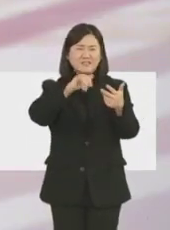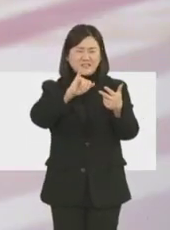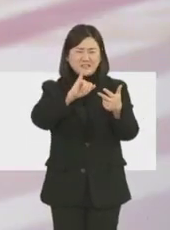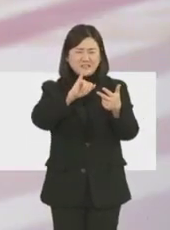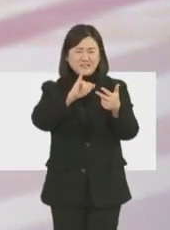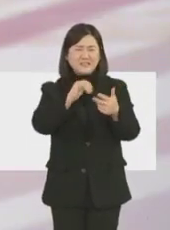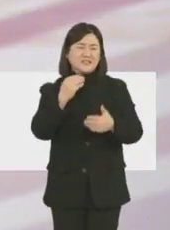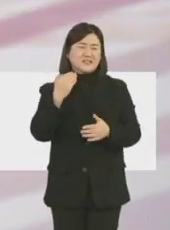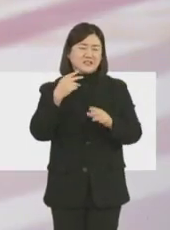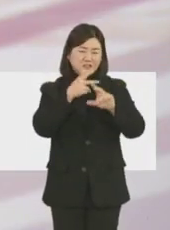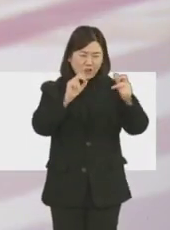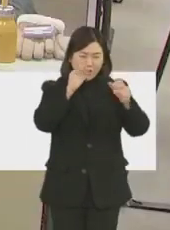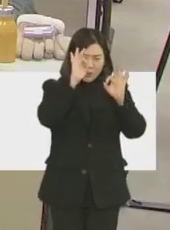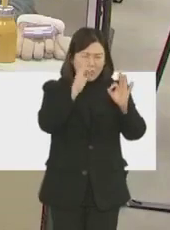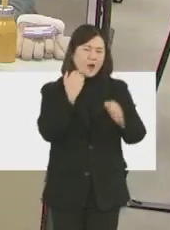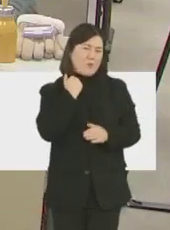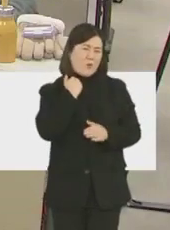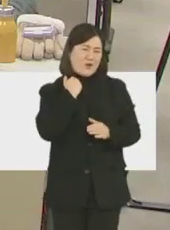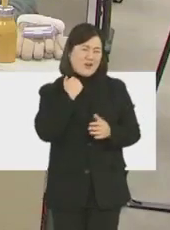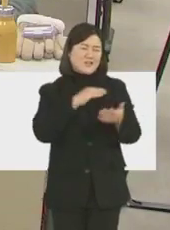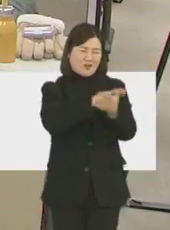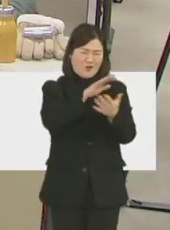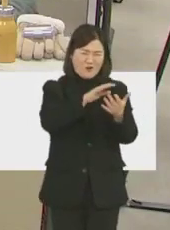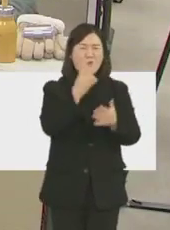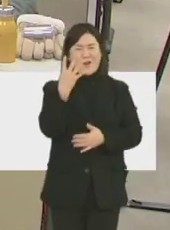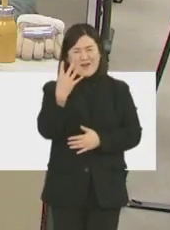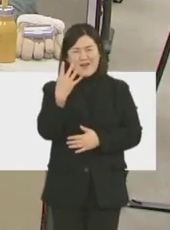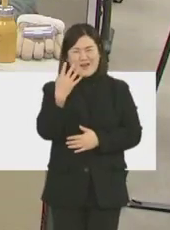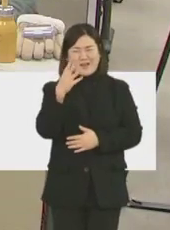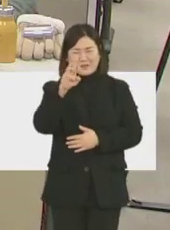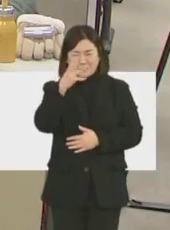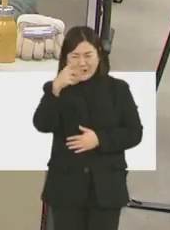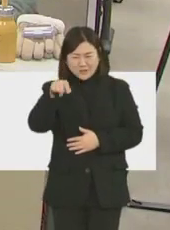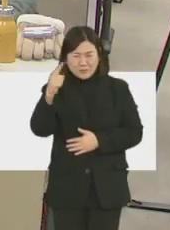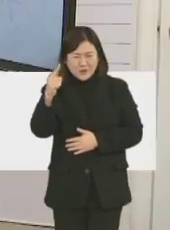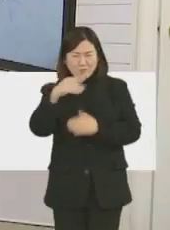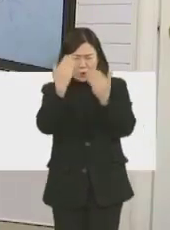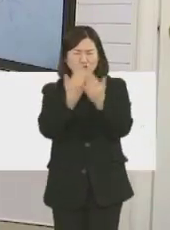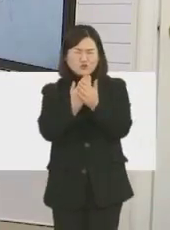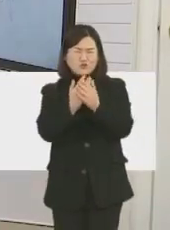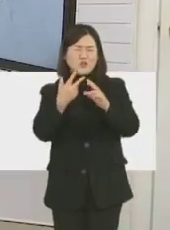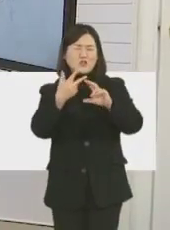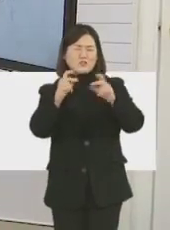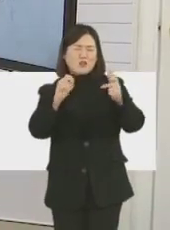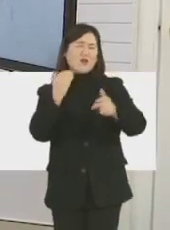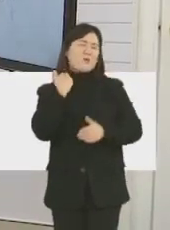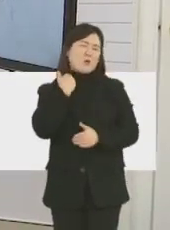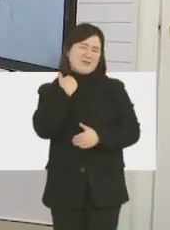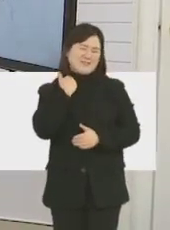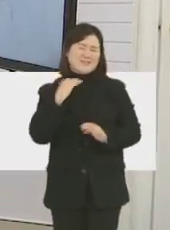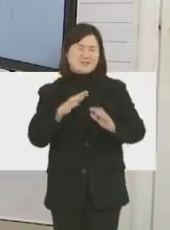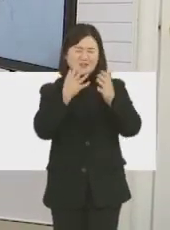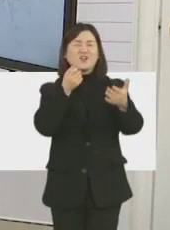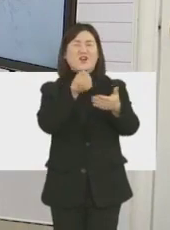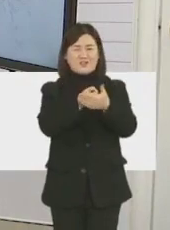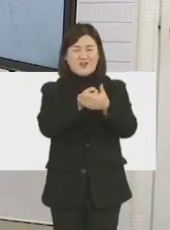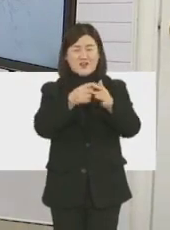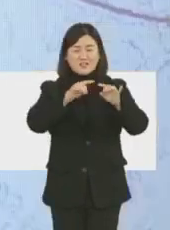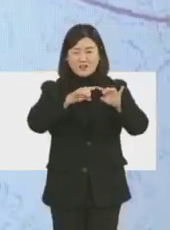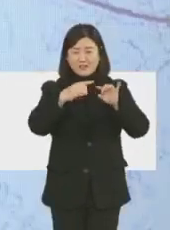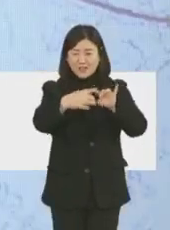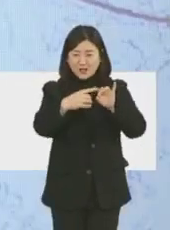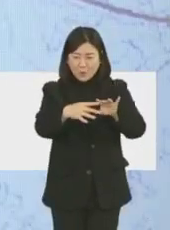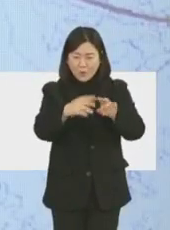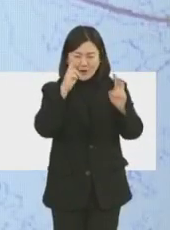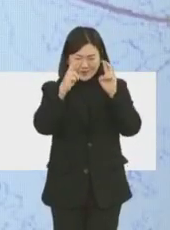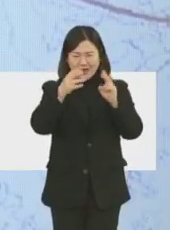결정한 유무가선 혼합 방식 대신 38.1km 전 구간을 무가산 방식으로 건설하기로 하고 급전 방식은